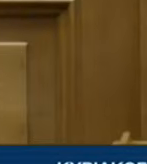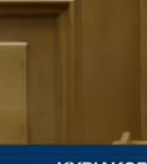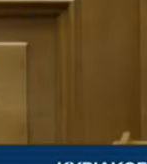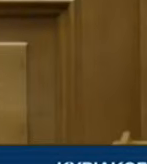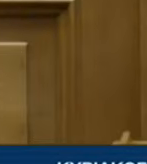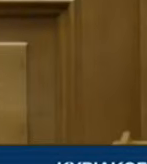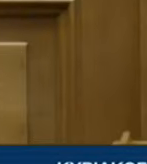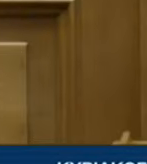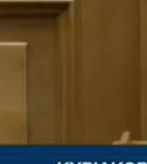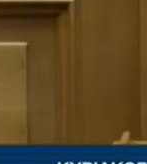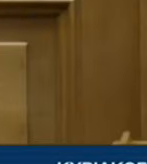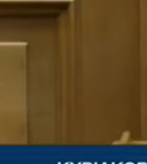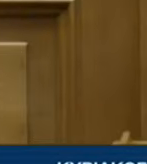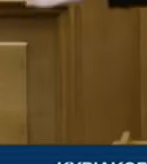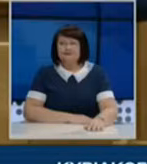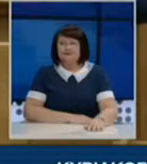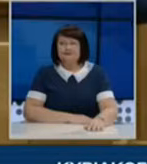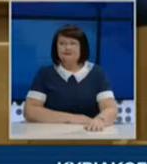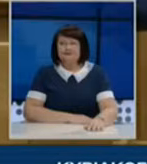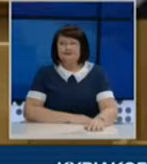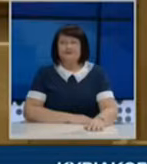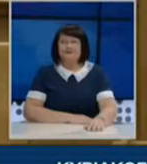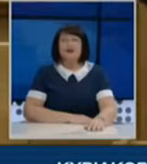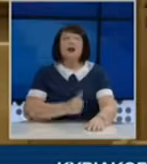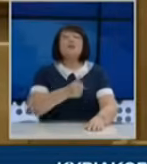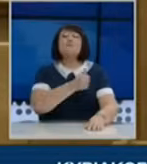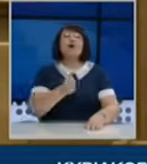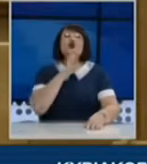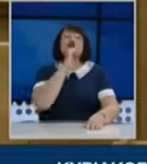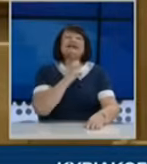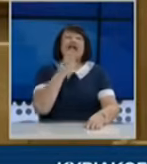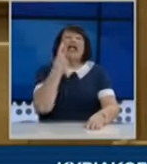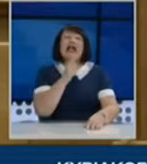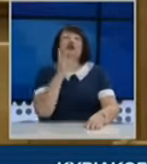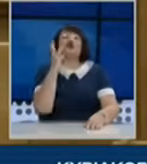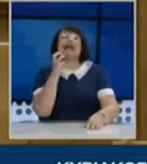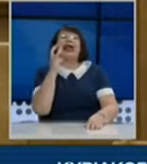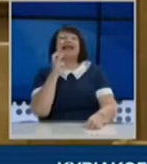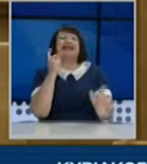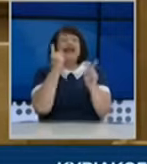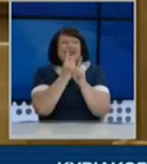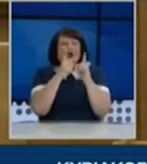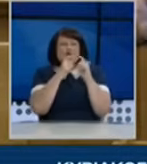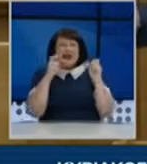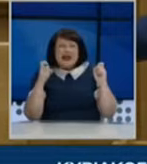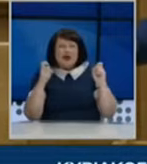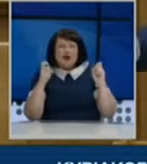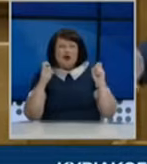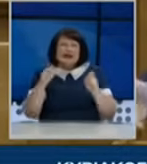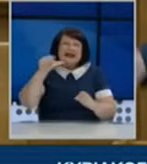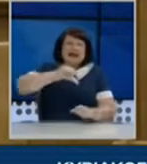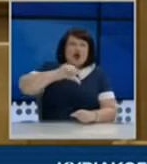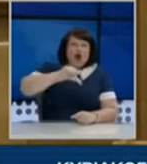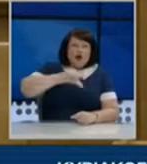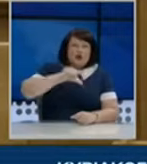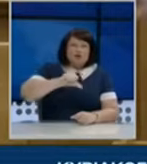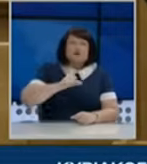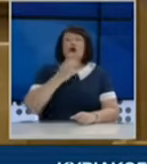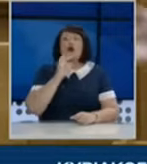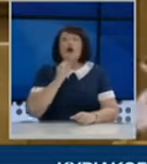που είναι άσχετος. Δεν το κάνουν άλλα αεροσκάφη. Γιατί δεν μπορούμε να έχουμε στα ΣΕ 130 το ειδικό υγρό? Γιατί